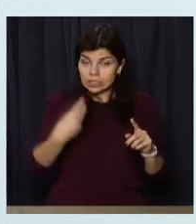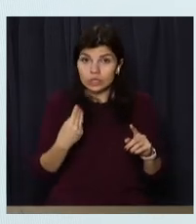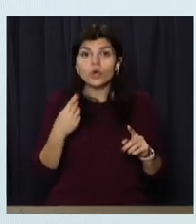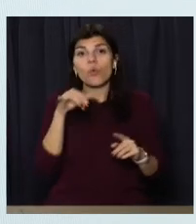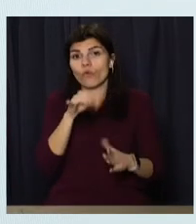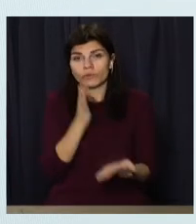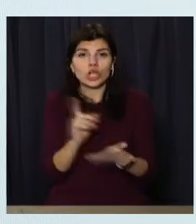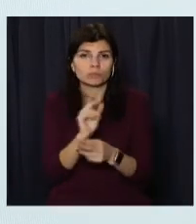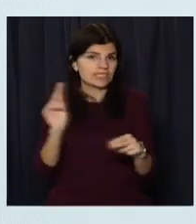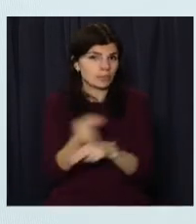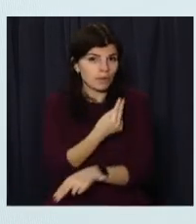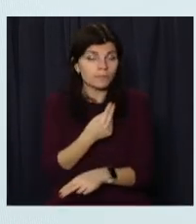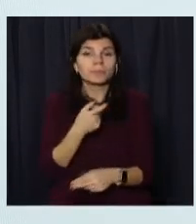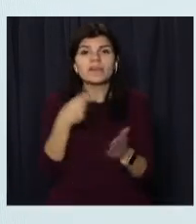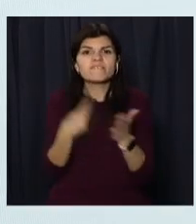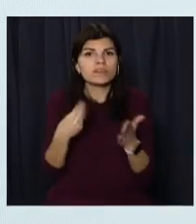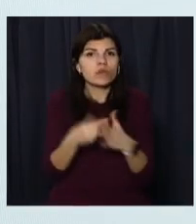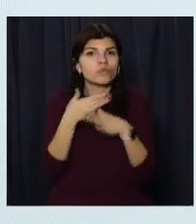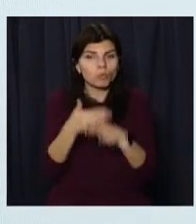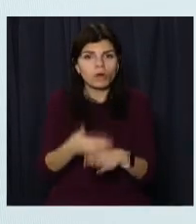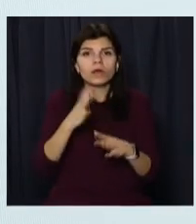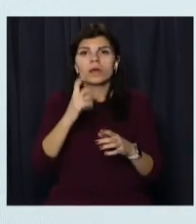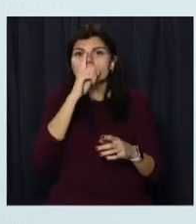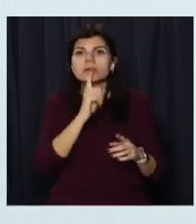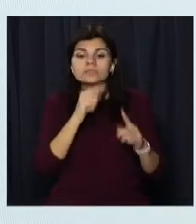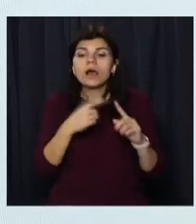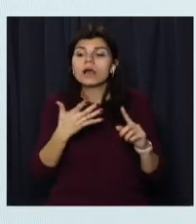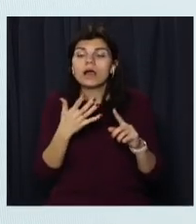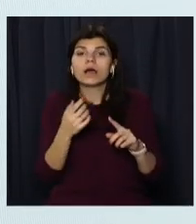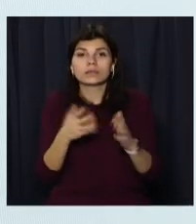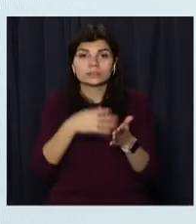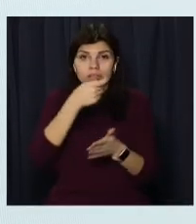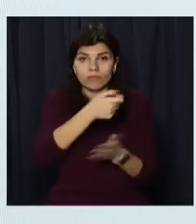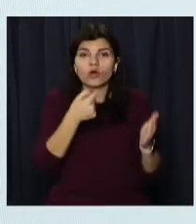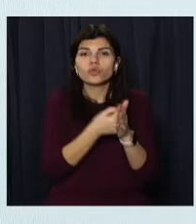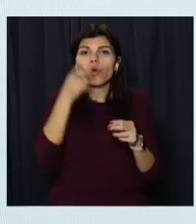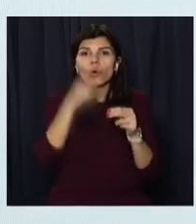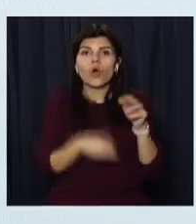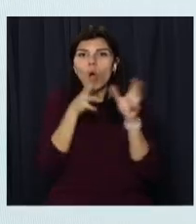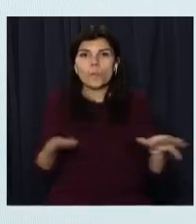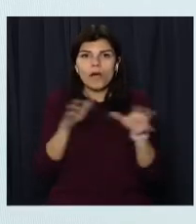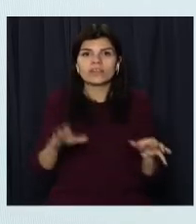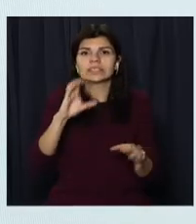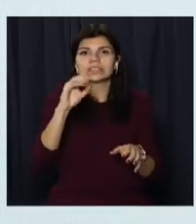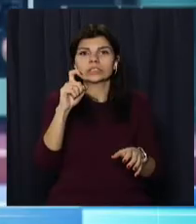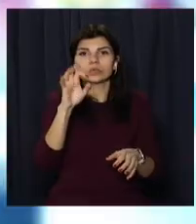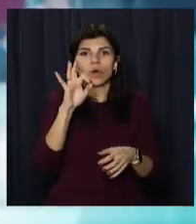виправити. Нагадаємо, фінансова допомога виплачується з місяця подання заяви до кінця опалювального сезону.